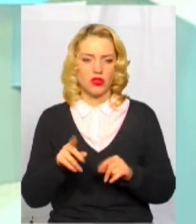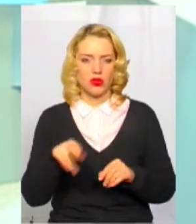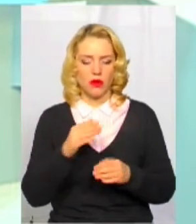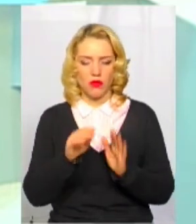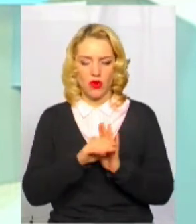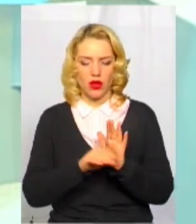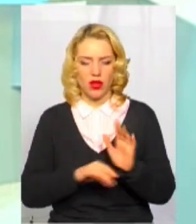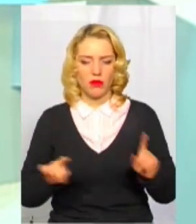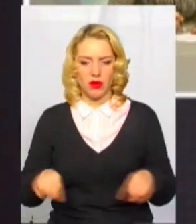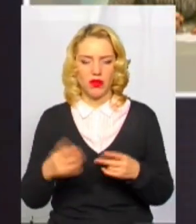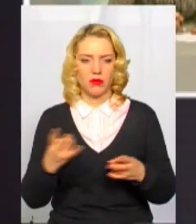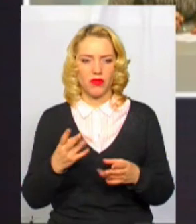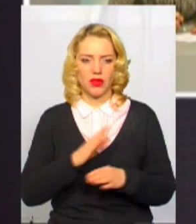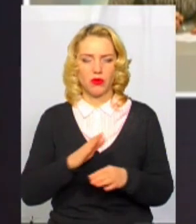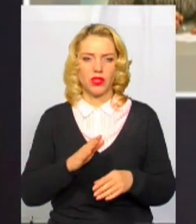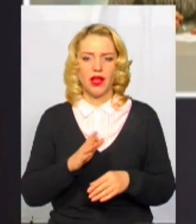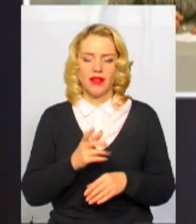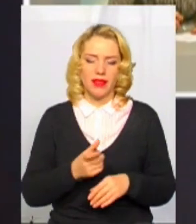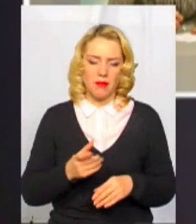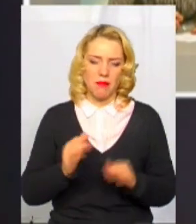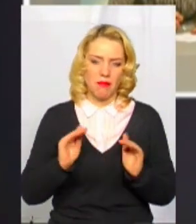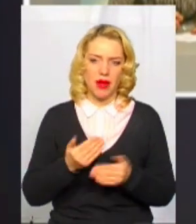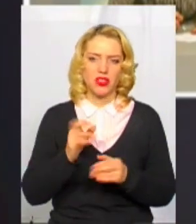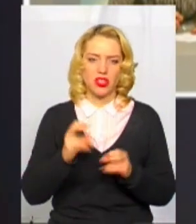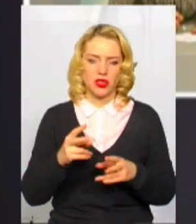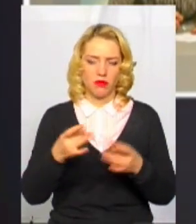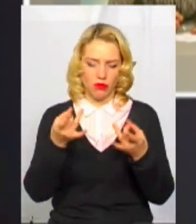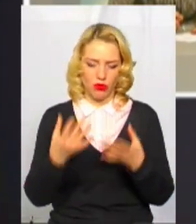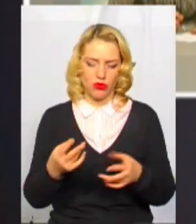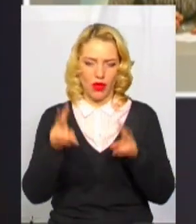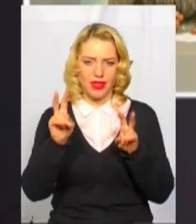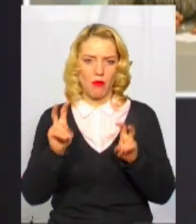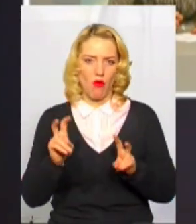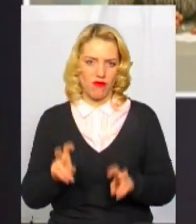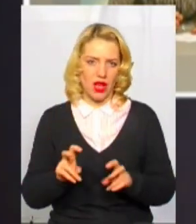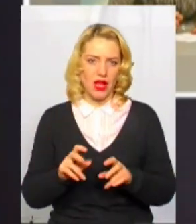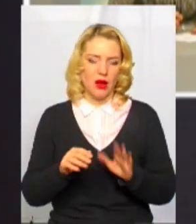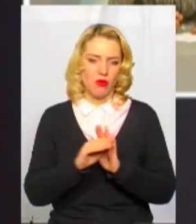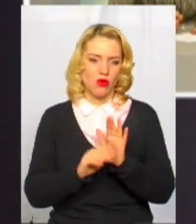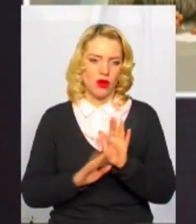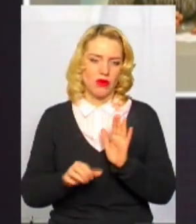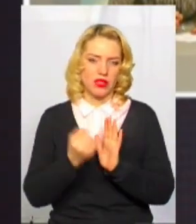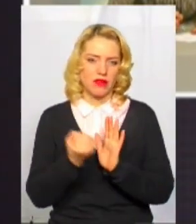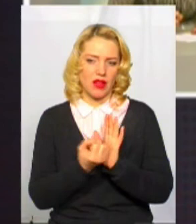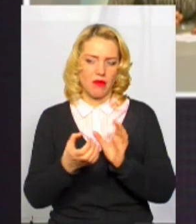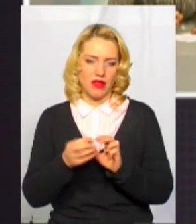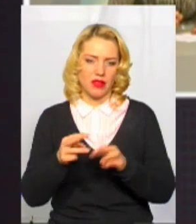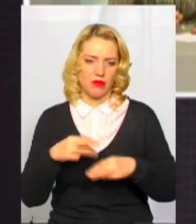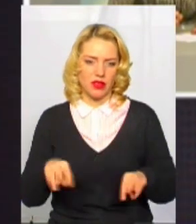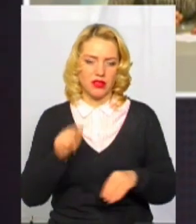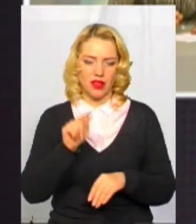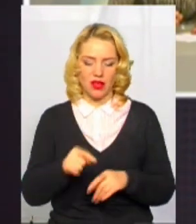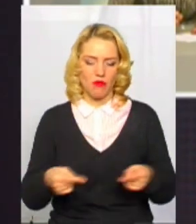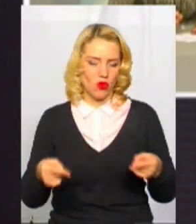програма реабілітації повинна бути не менше, ніж типова програма реабілітації, яка затверджена постановою Кабінету міністрів. І